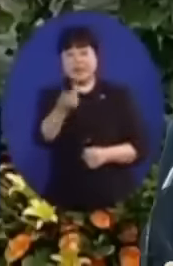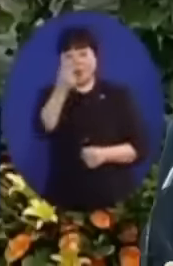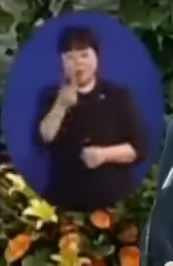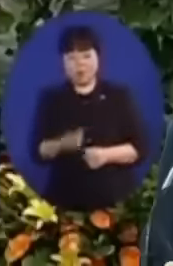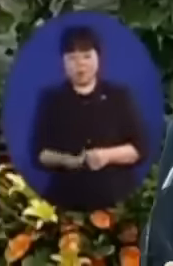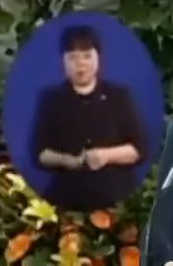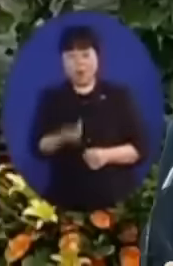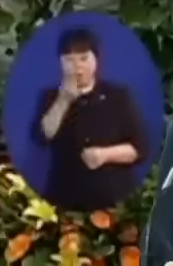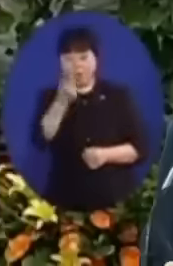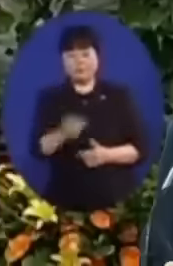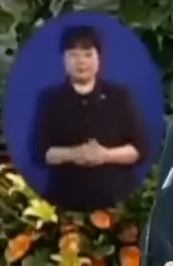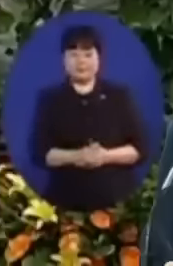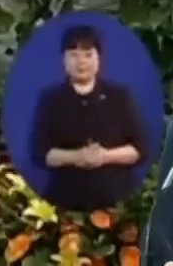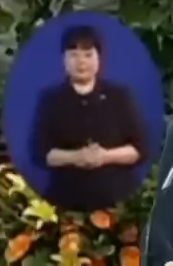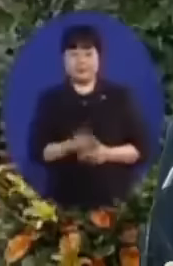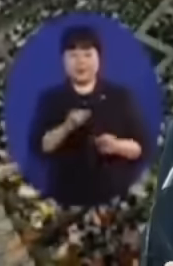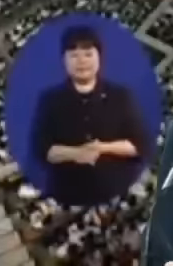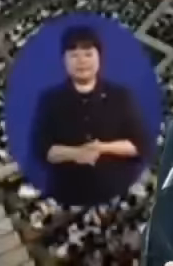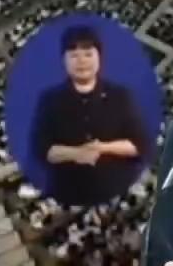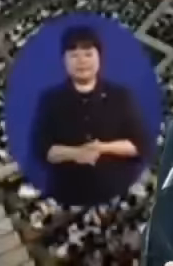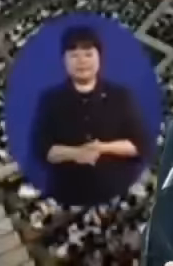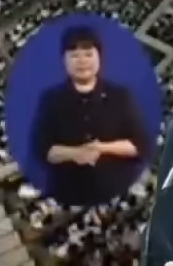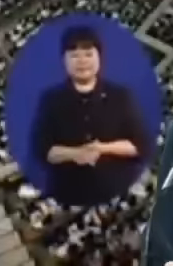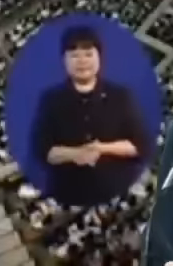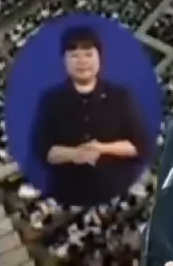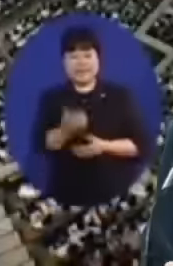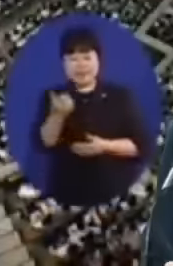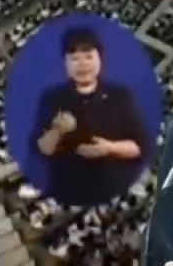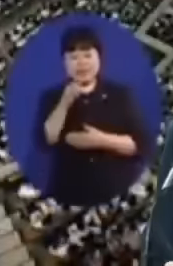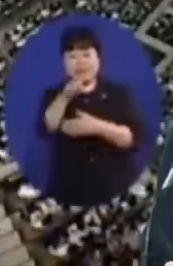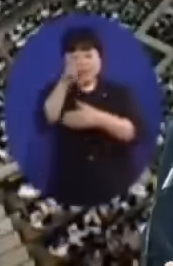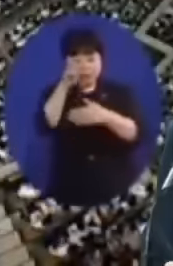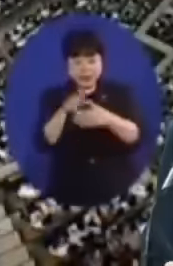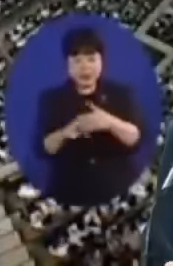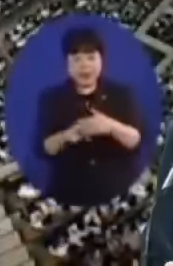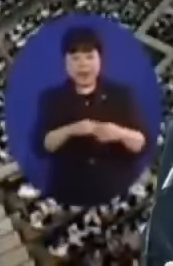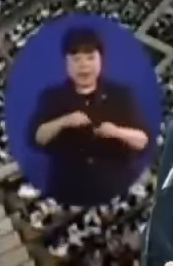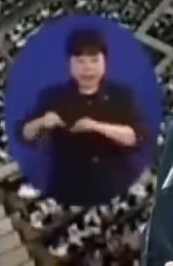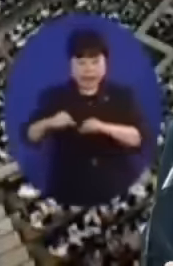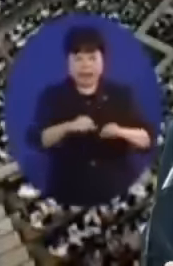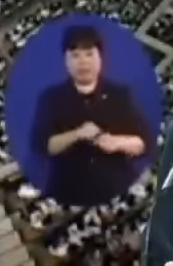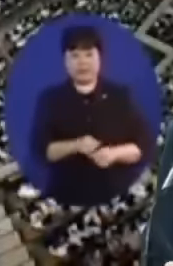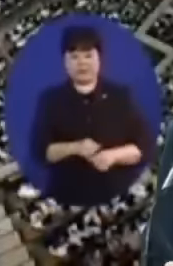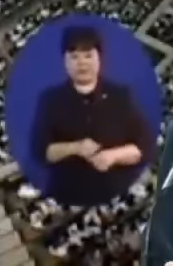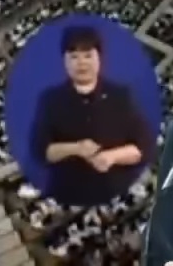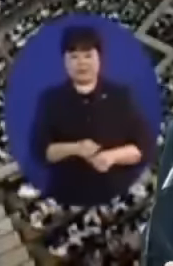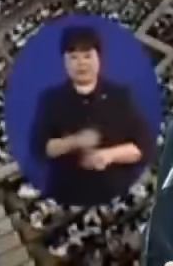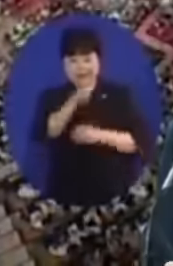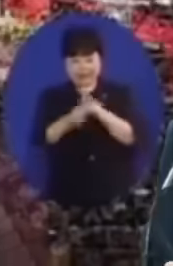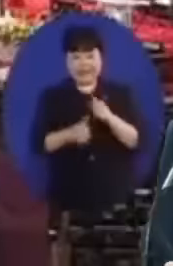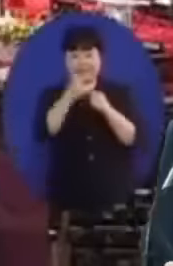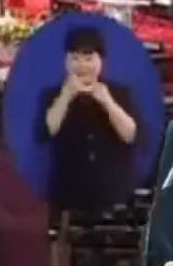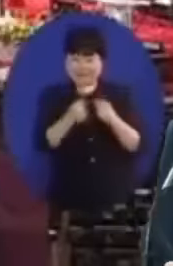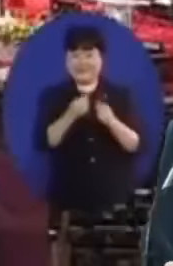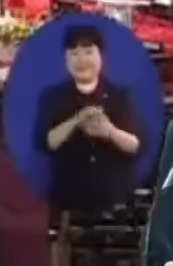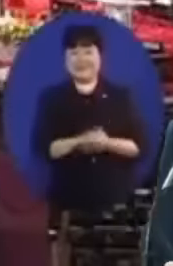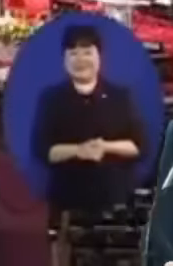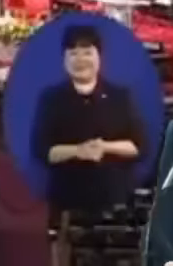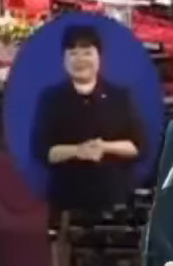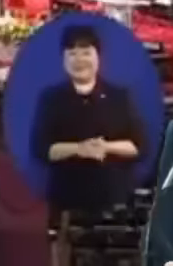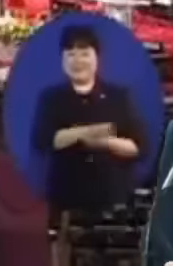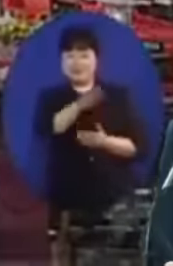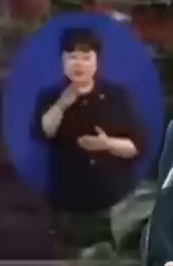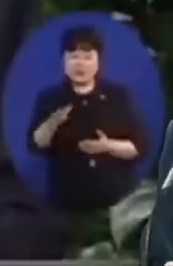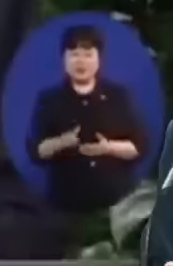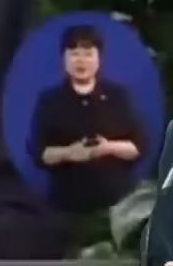호흡과 만물인 것입니다. 이미 우리 가운데 역사하는 하나님께서